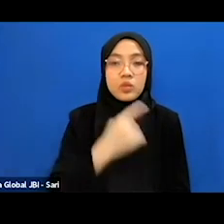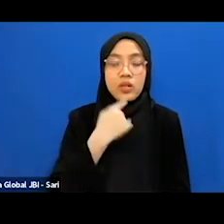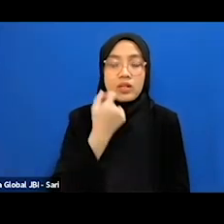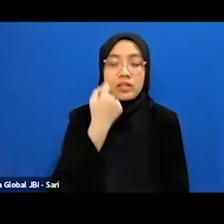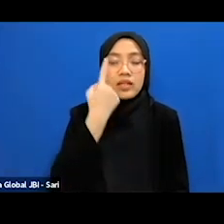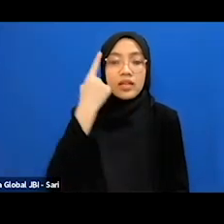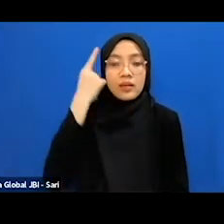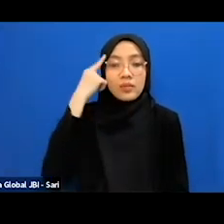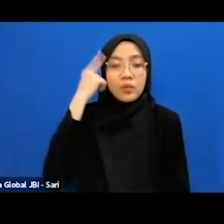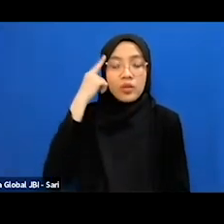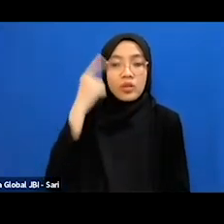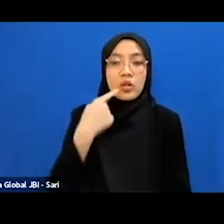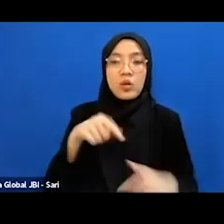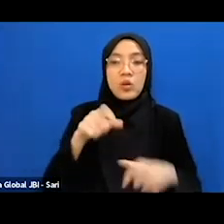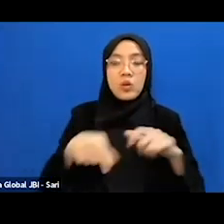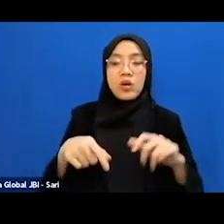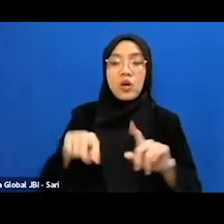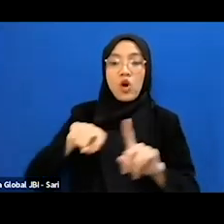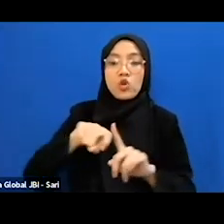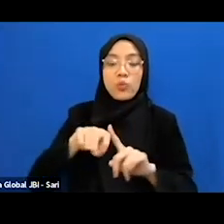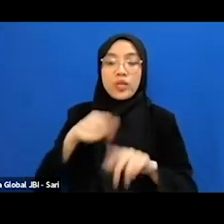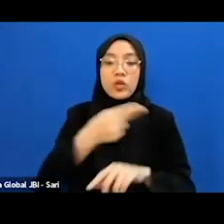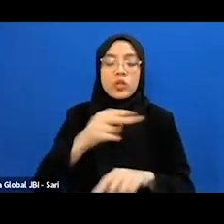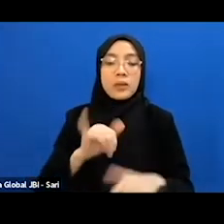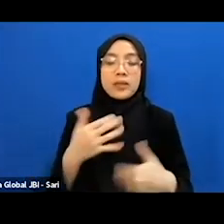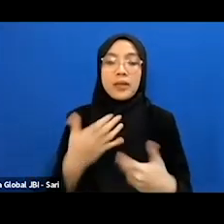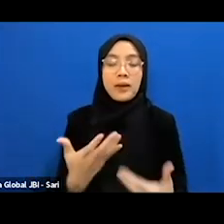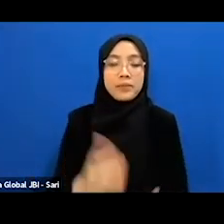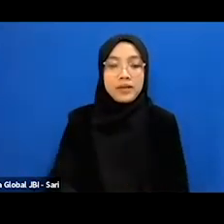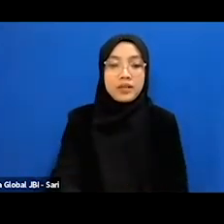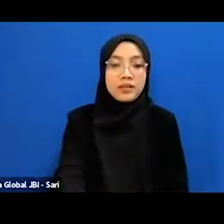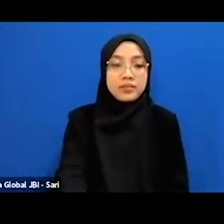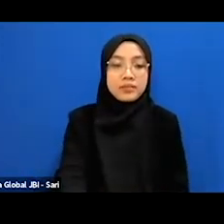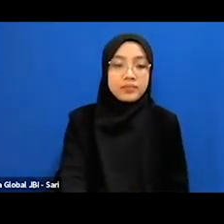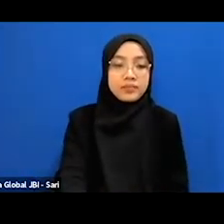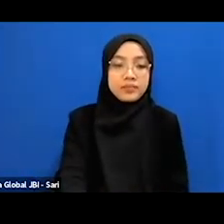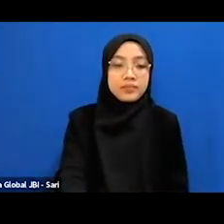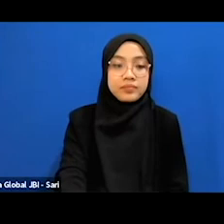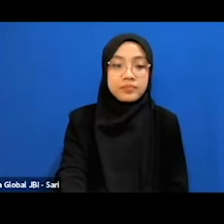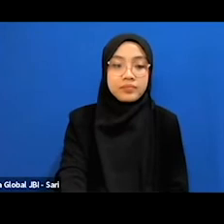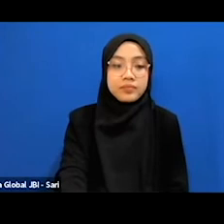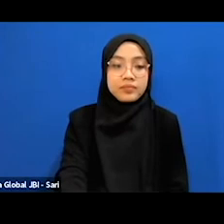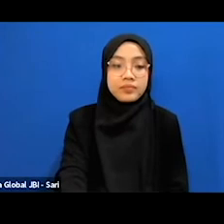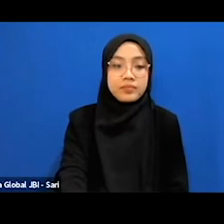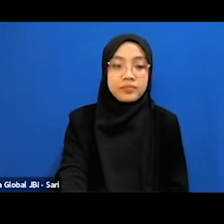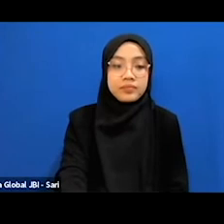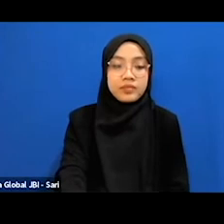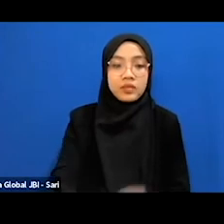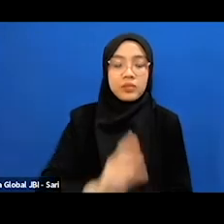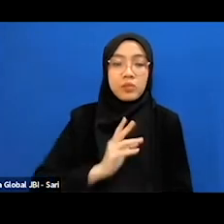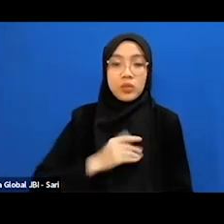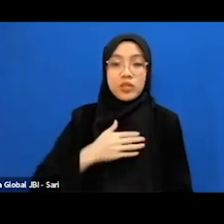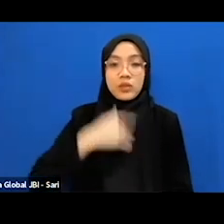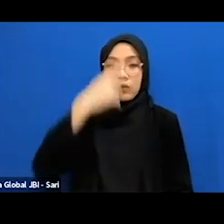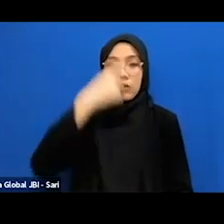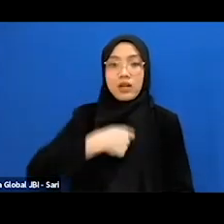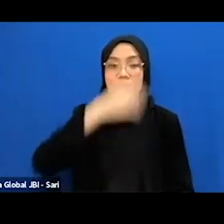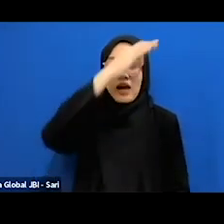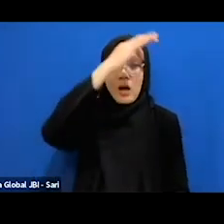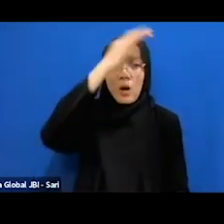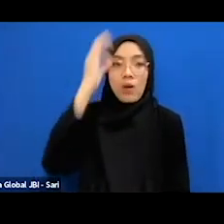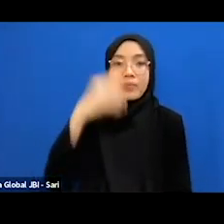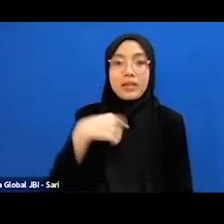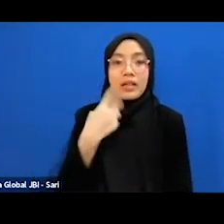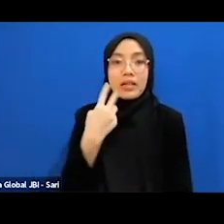untuk konsumen di Indonesia itu sebenarnya seperti apa gitu karena kita kan menurut saya sebagai orang awam begitu melihat